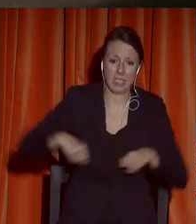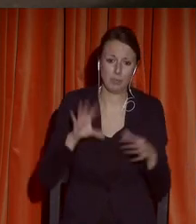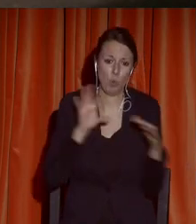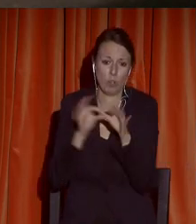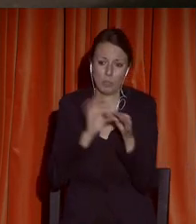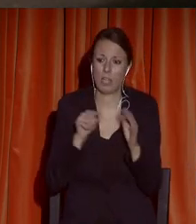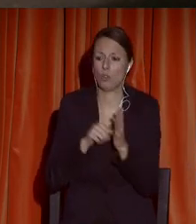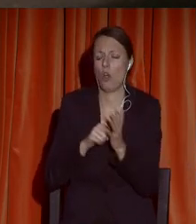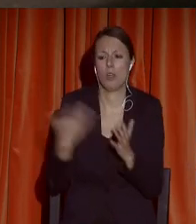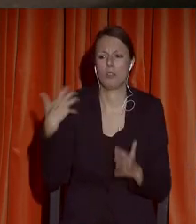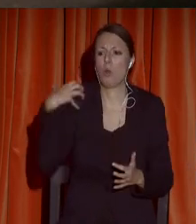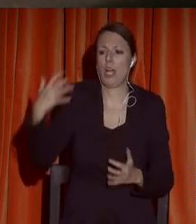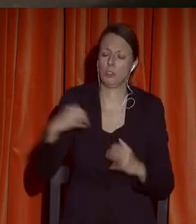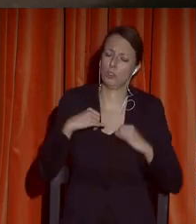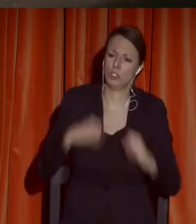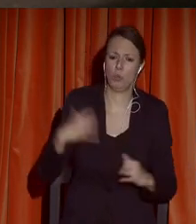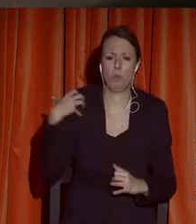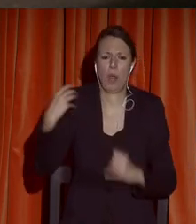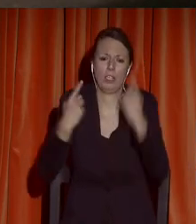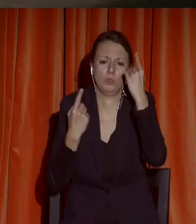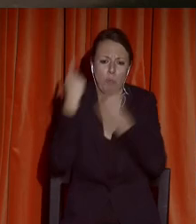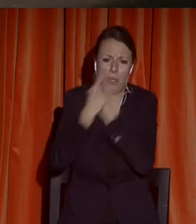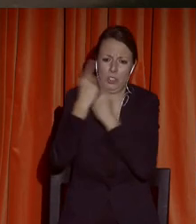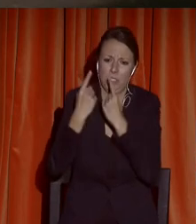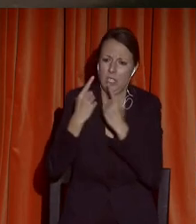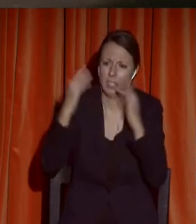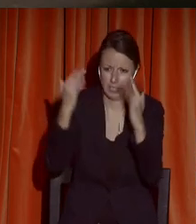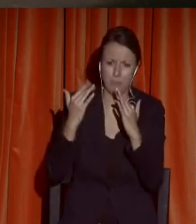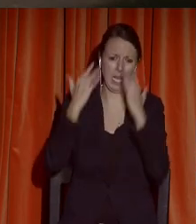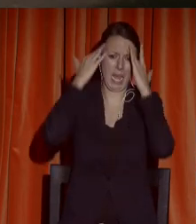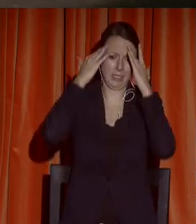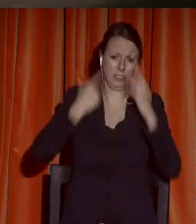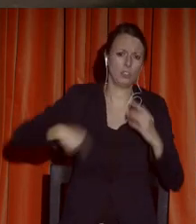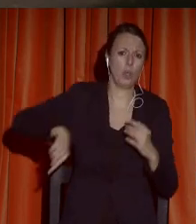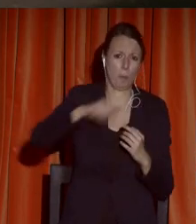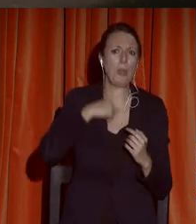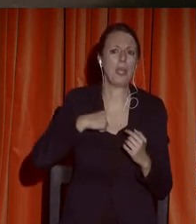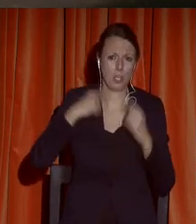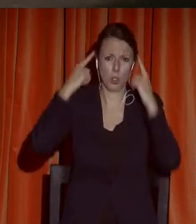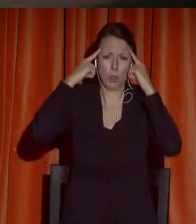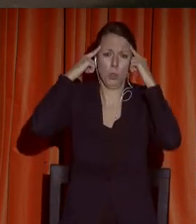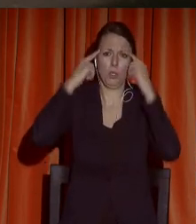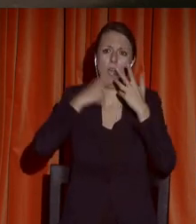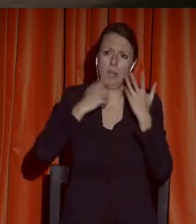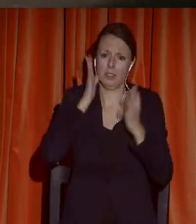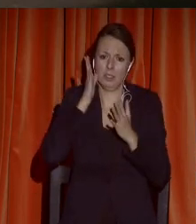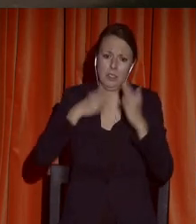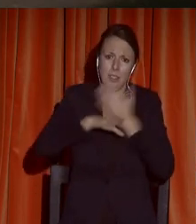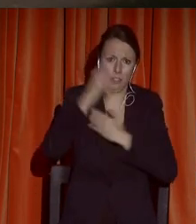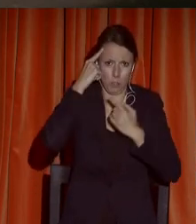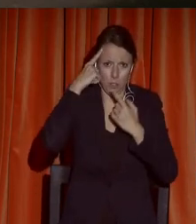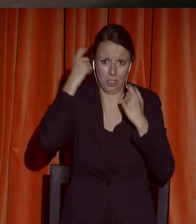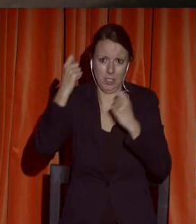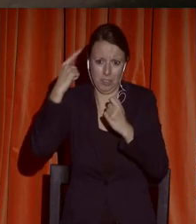które stąd wywozimy. Państwu dziękujemy bardzo za udział w panelu i wobec tego jeszcze nie